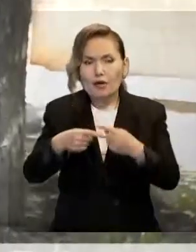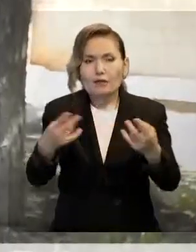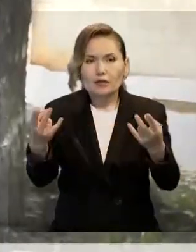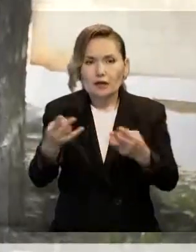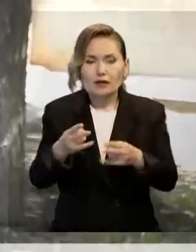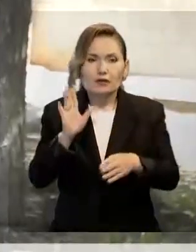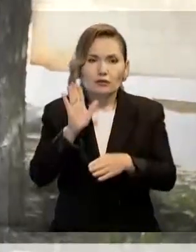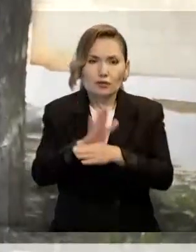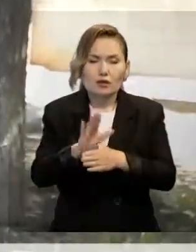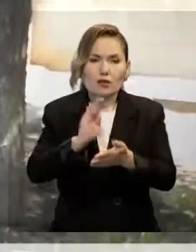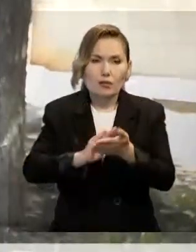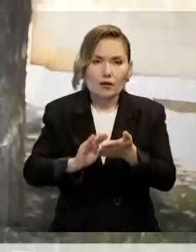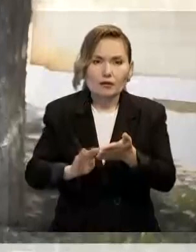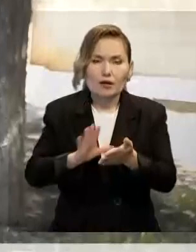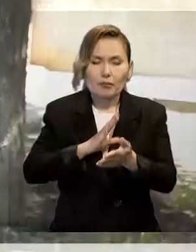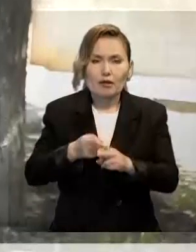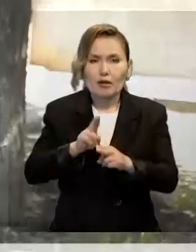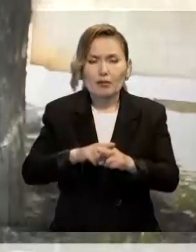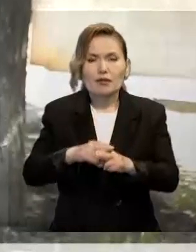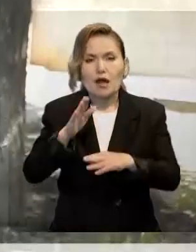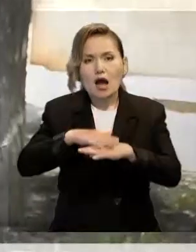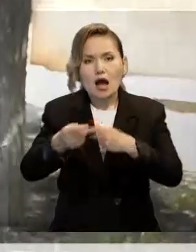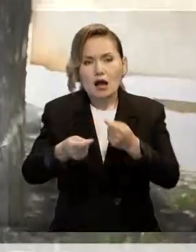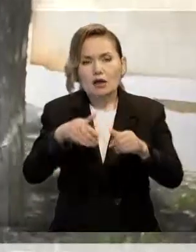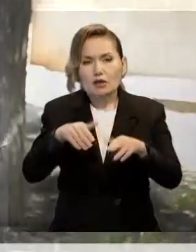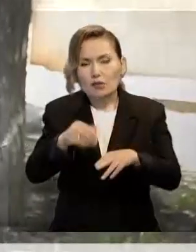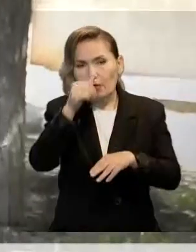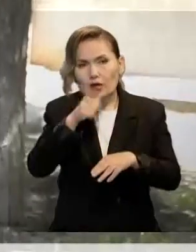жөнінде жазылған. Осылайша әкімнің шешімі